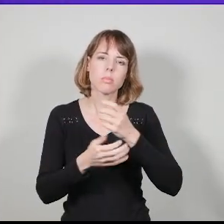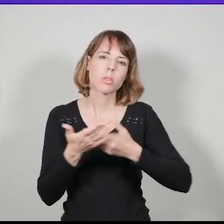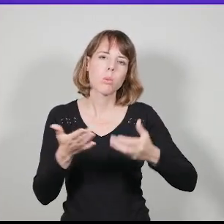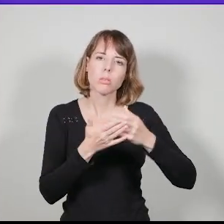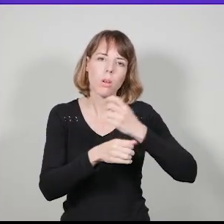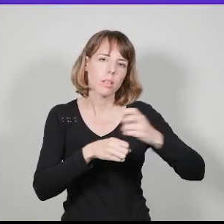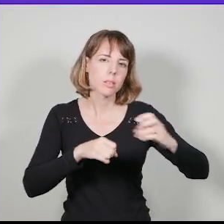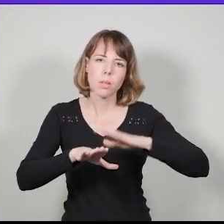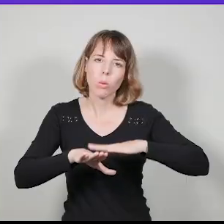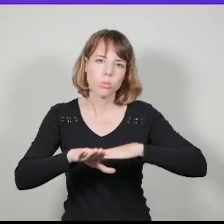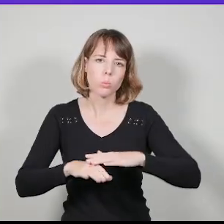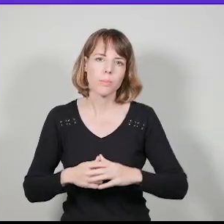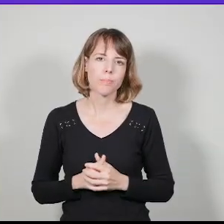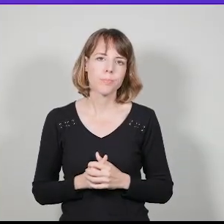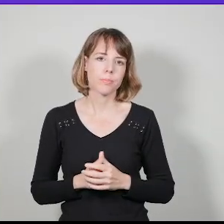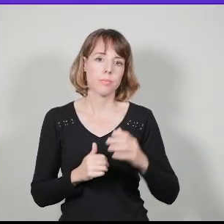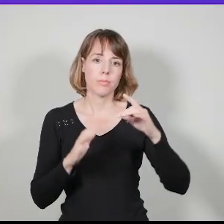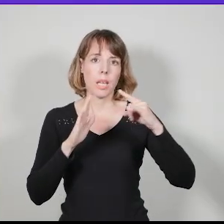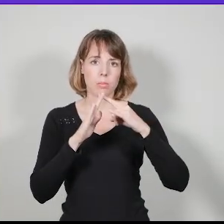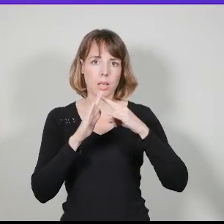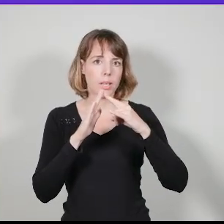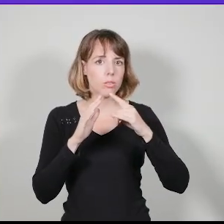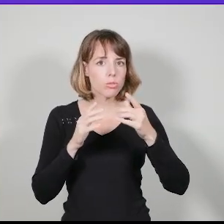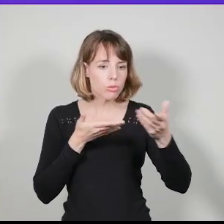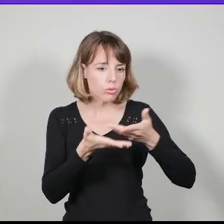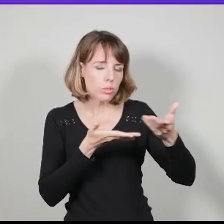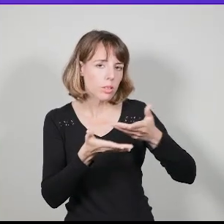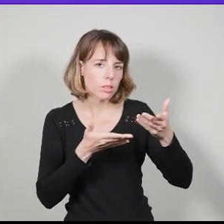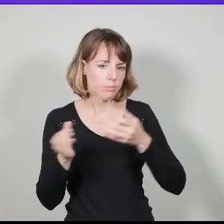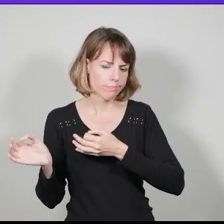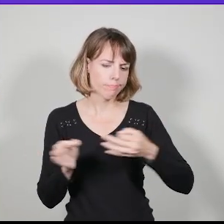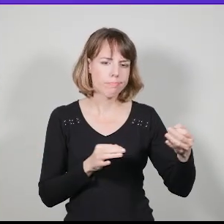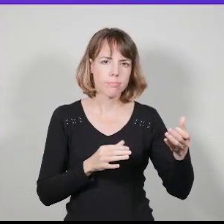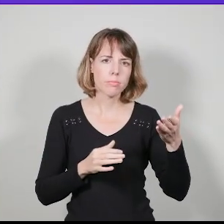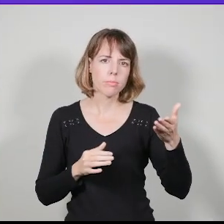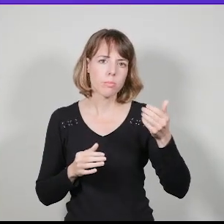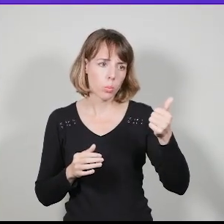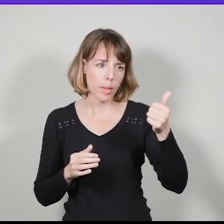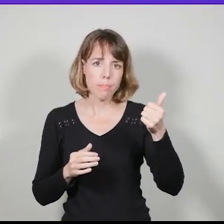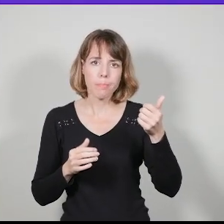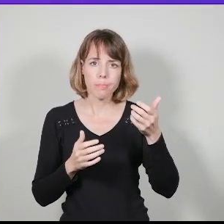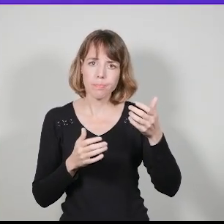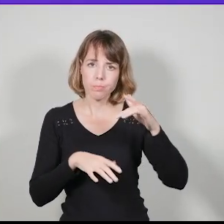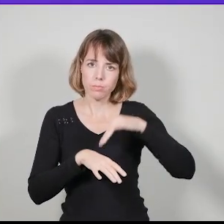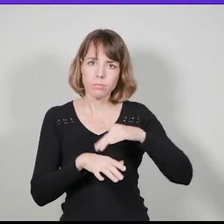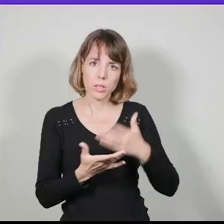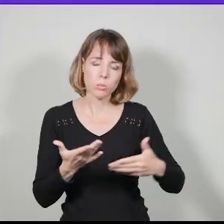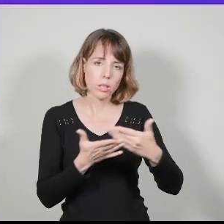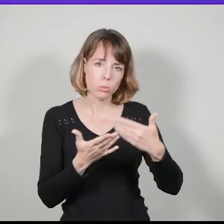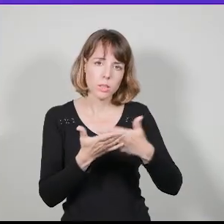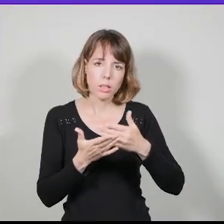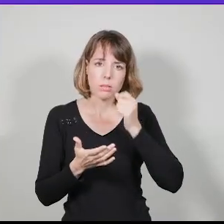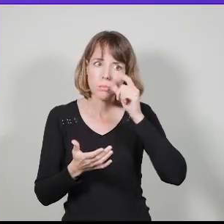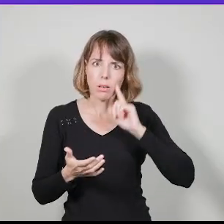Quand on discute avec la MDPH, par exemple, très régulièrement, ils sont confrontés à cette situation de parents très